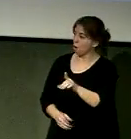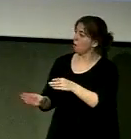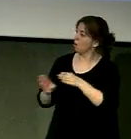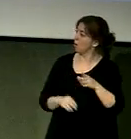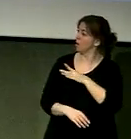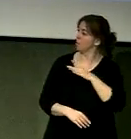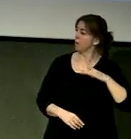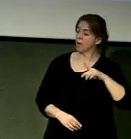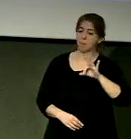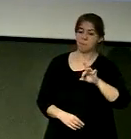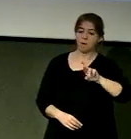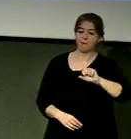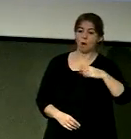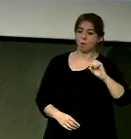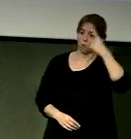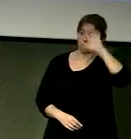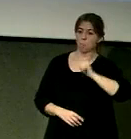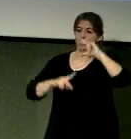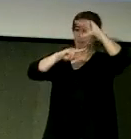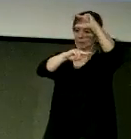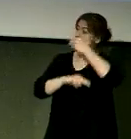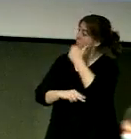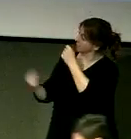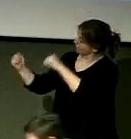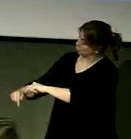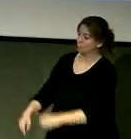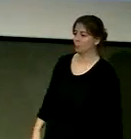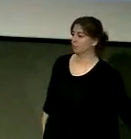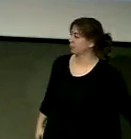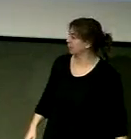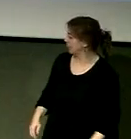périnatalité et addiction. Merci d'être là. Merci.